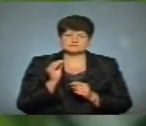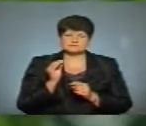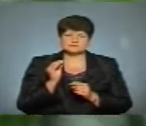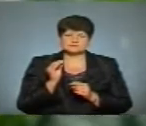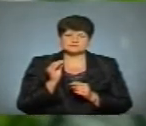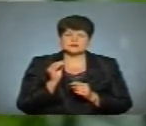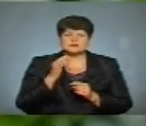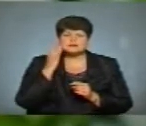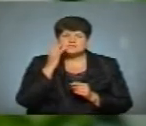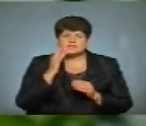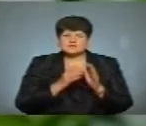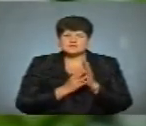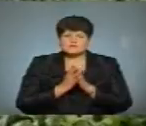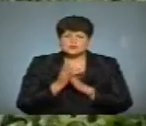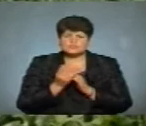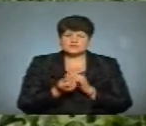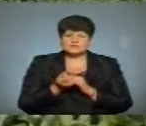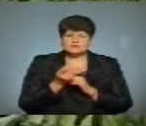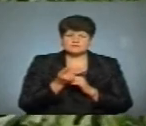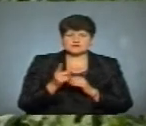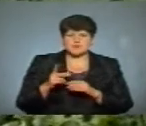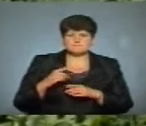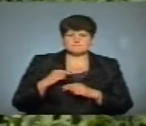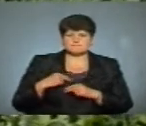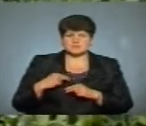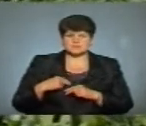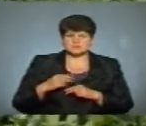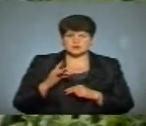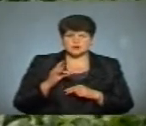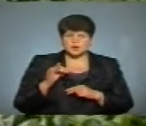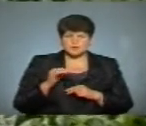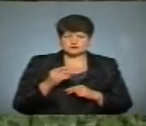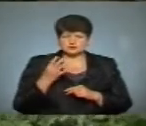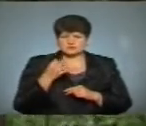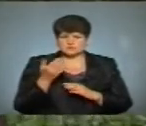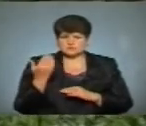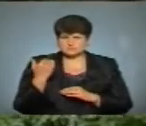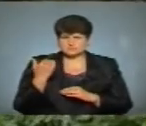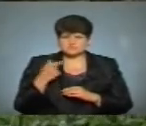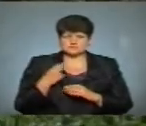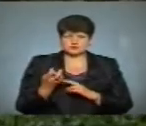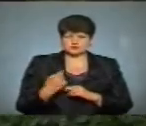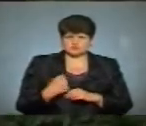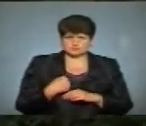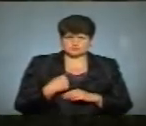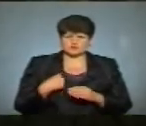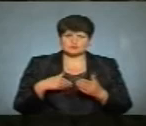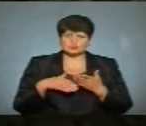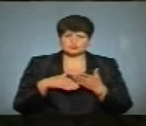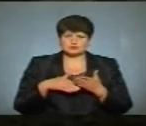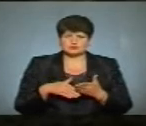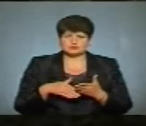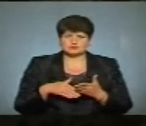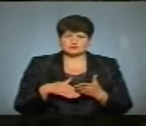Ідея вирощувати їстівних равликів виникла в партнера Романа 4 роки тому, каже чоловік. Він пішов до мене, щоб я поміг йому написати